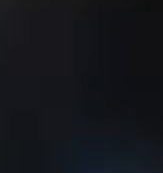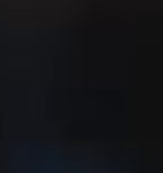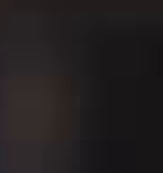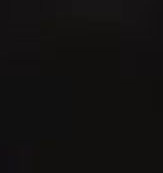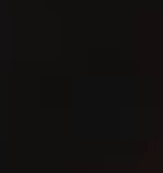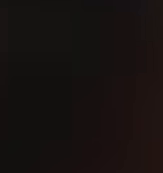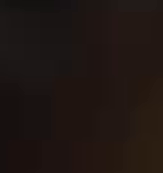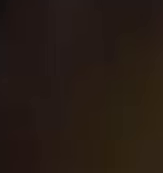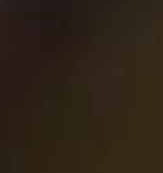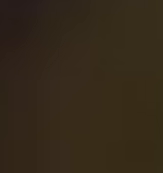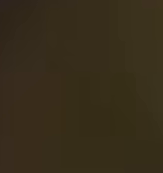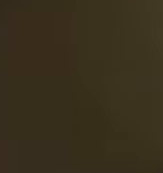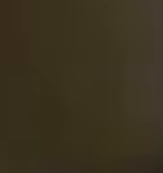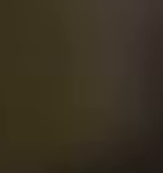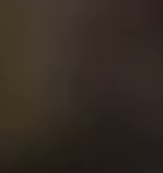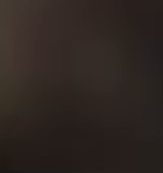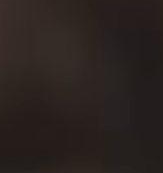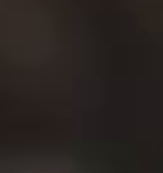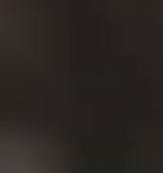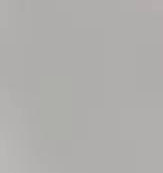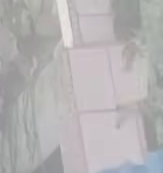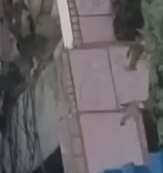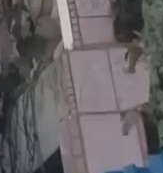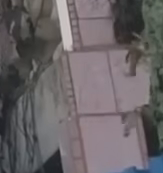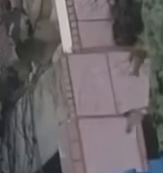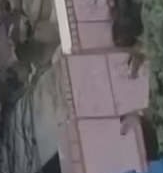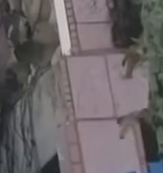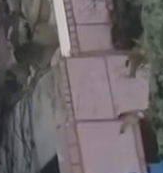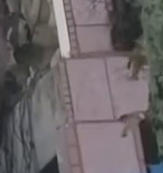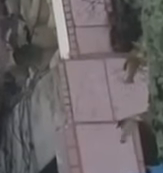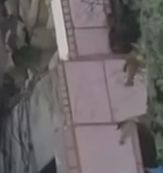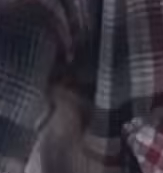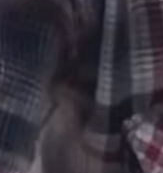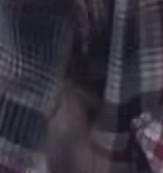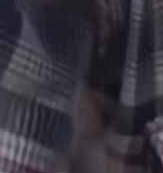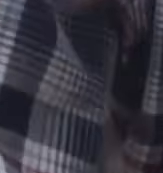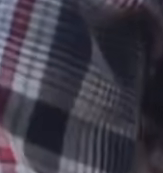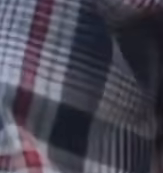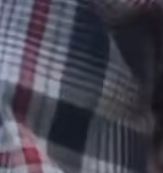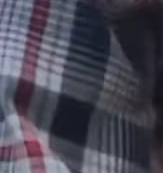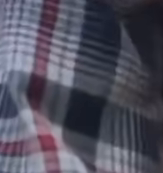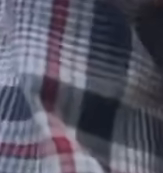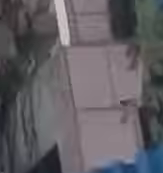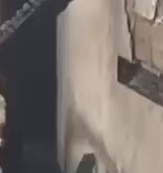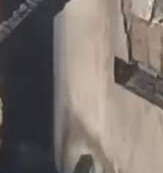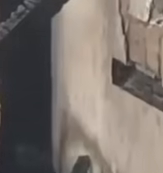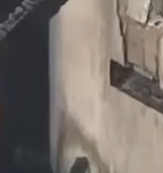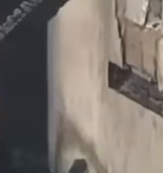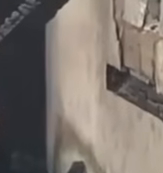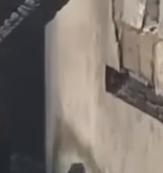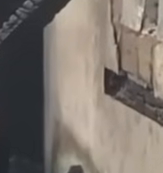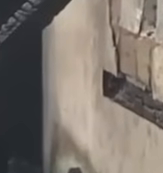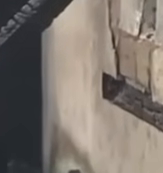setelah 7 mobil pemadam dikerahkan ke lokasi. Seluruh bangunan hangus terbakar. Rabu pagi korban berupaya